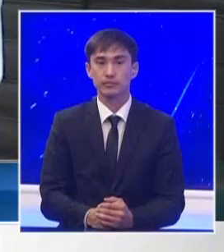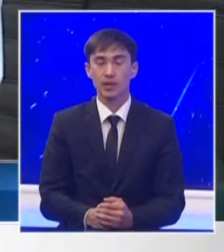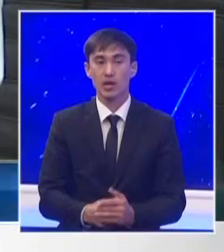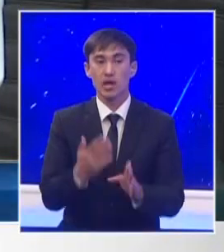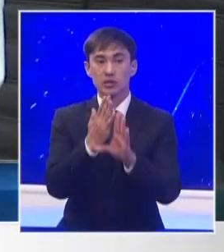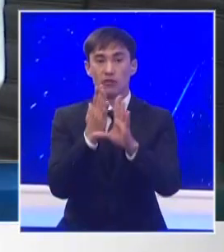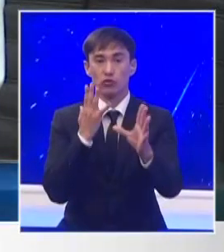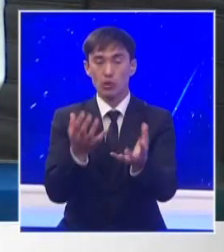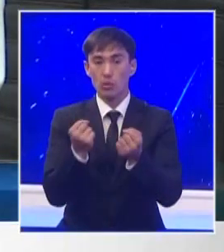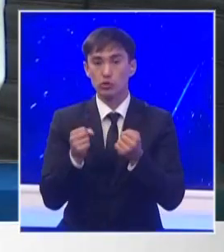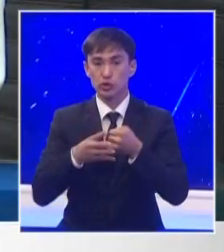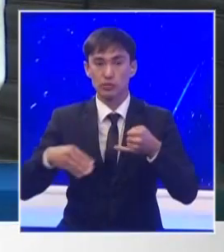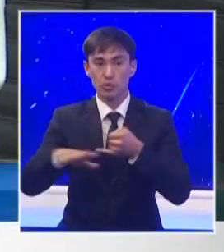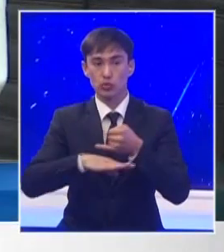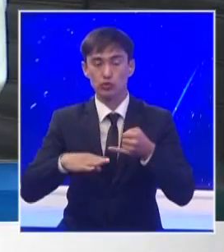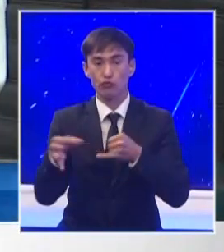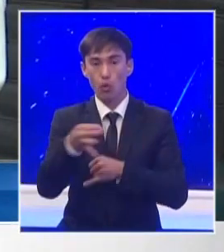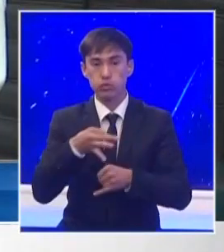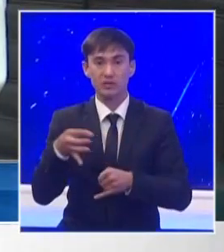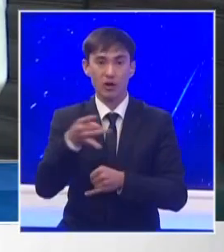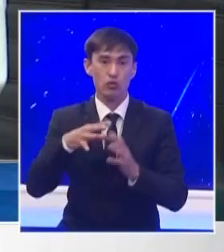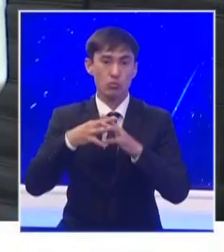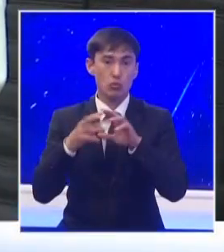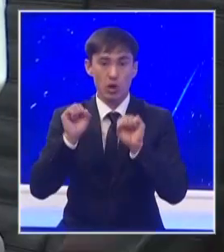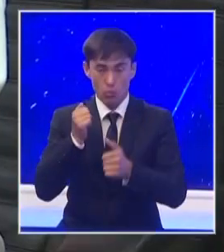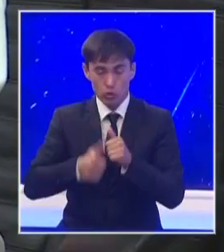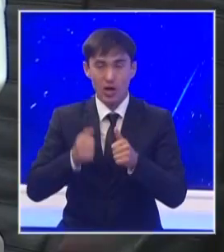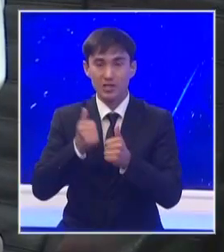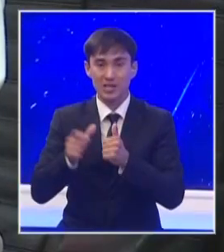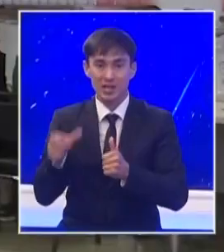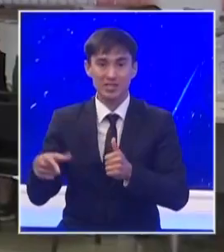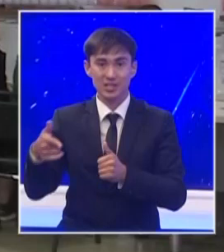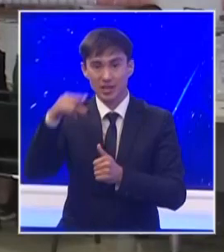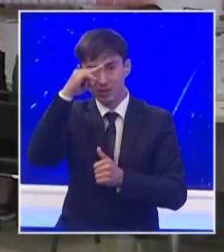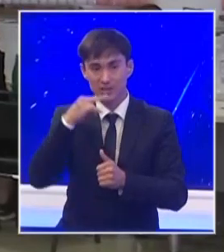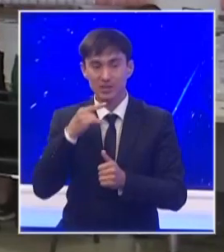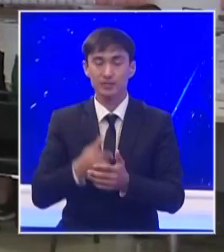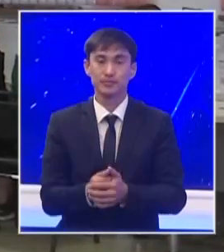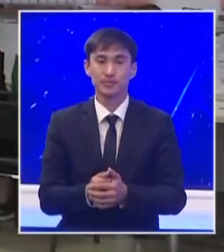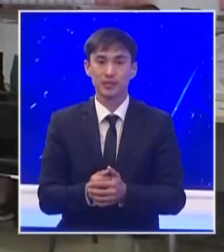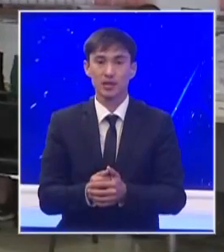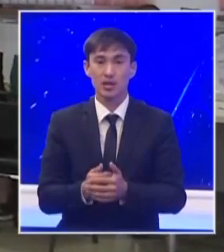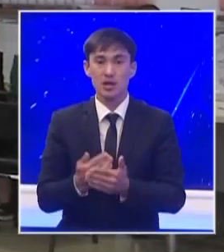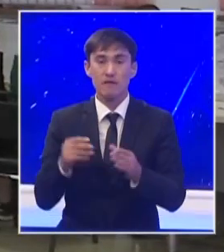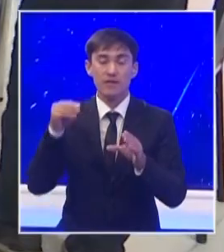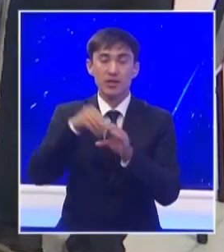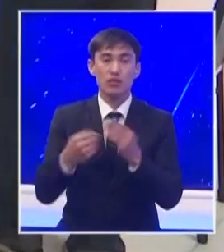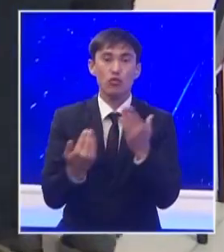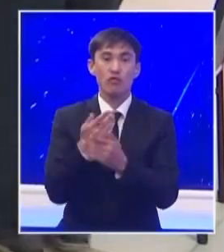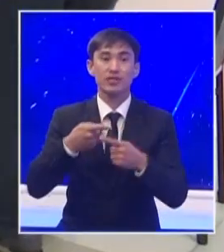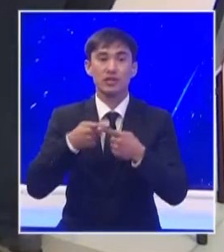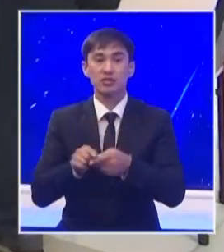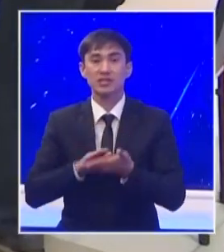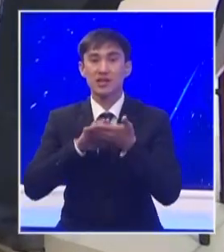Стать в очередь и получить земельный участок в области, районе или поселке может каждый гражданин Казахстана. С внедрением инновационных технологий теперь